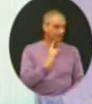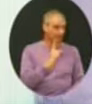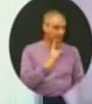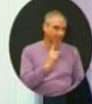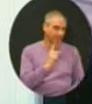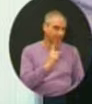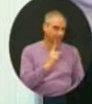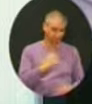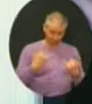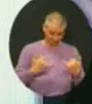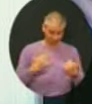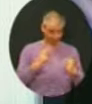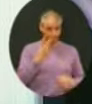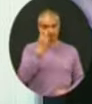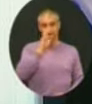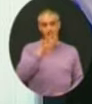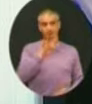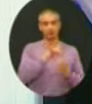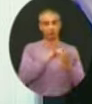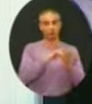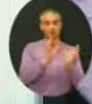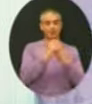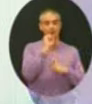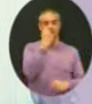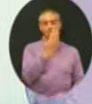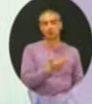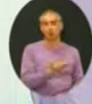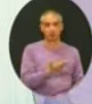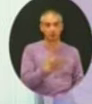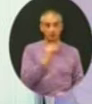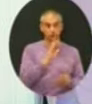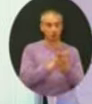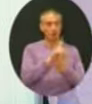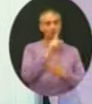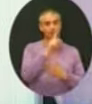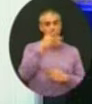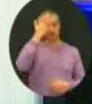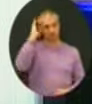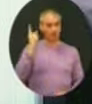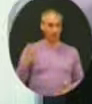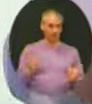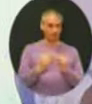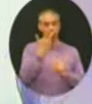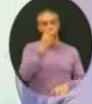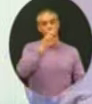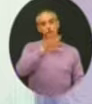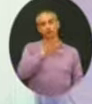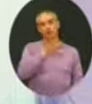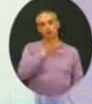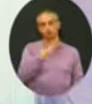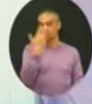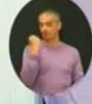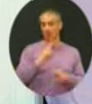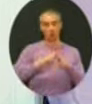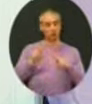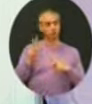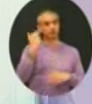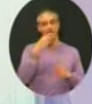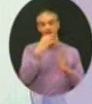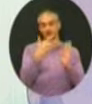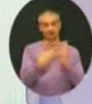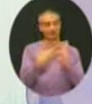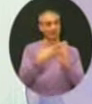היום. היום יש 24 מנדטים למחנה הציוני, יש 11 מנדטים ללפיד, ביחד זה 35. כן. לפני חודשיים היה